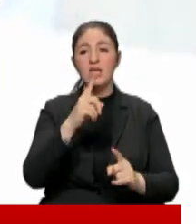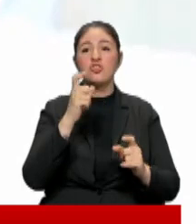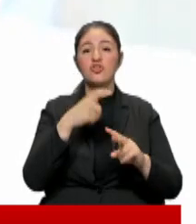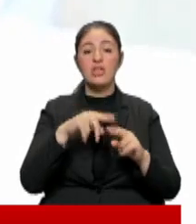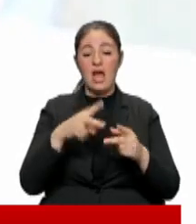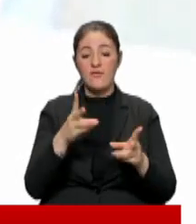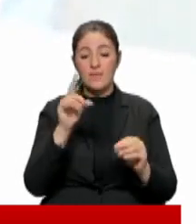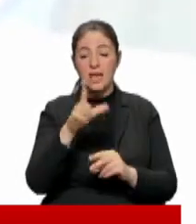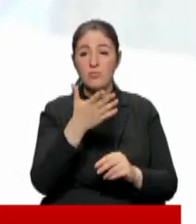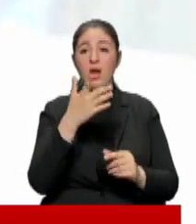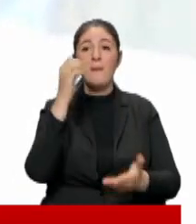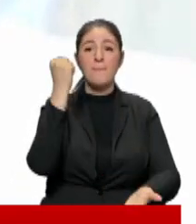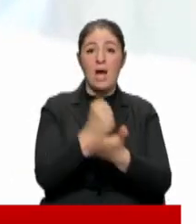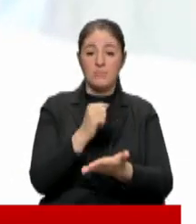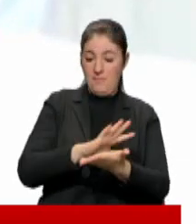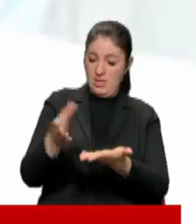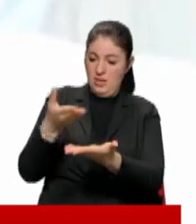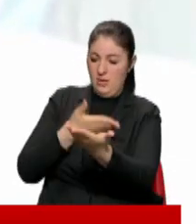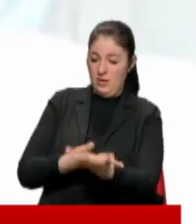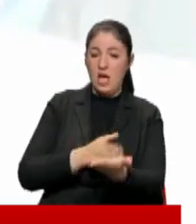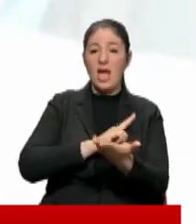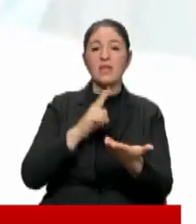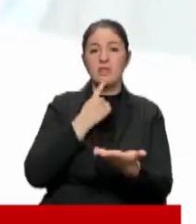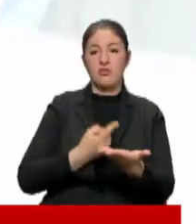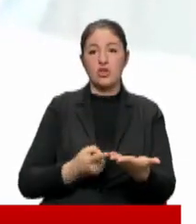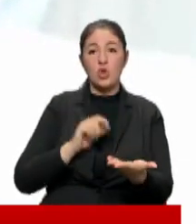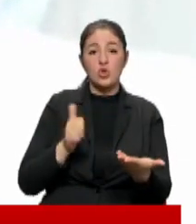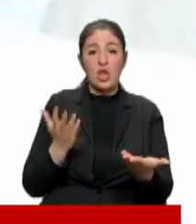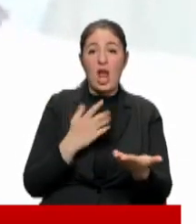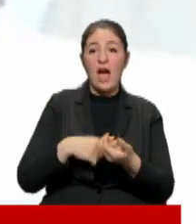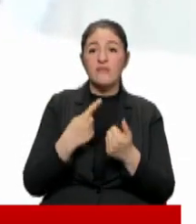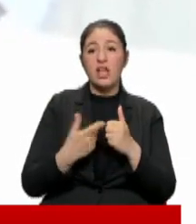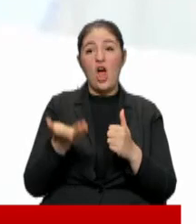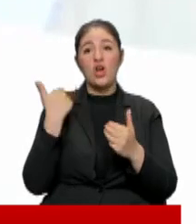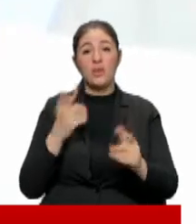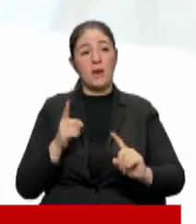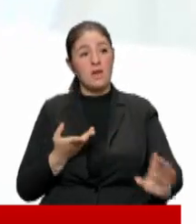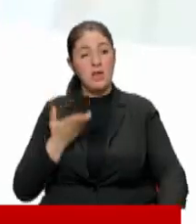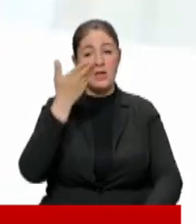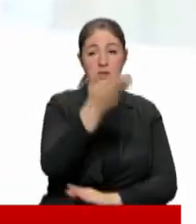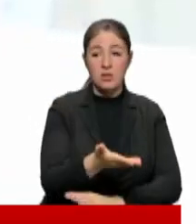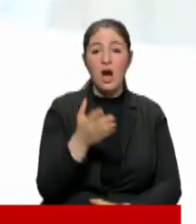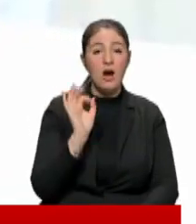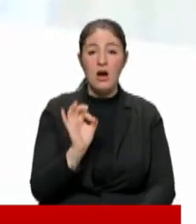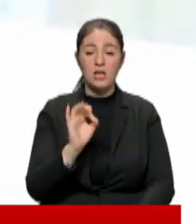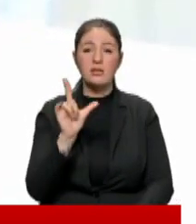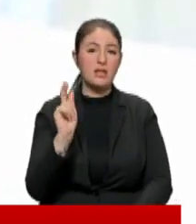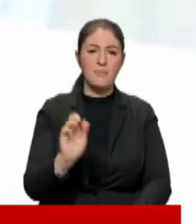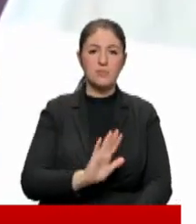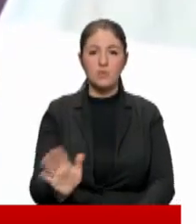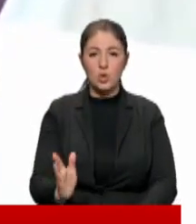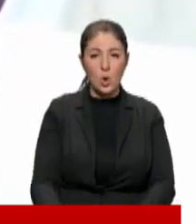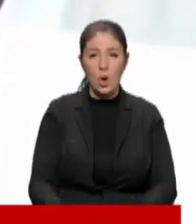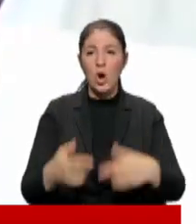gerekirken, Can'ın mazbatasıyla birlikte itiraz dilekçemizi günler, haftalar önce Yargıtay'a sunmuşken hala gereği